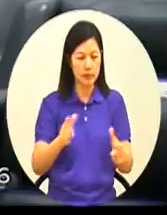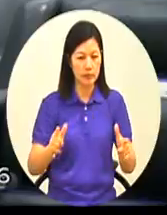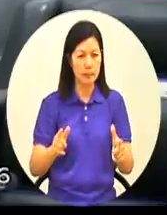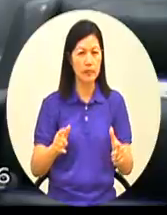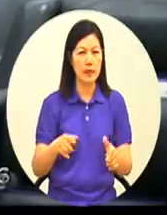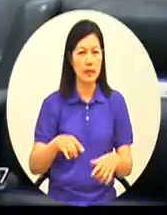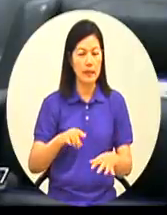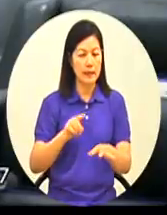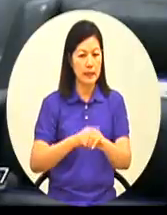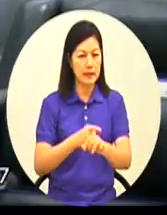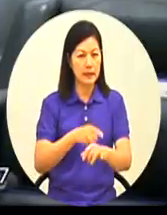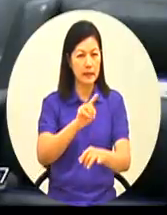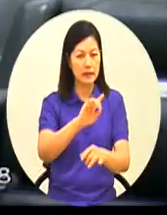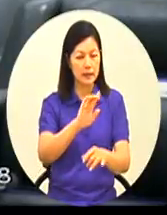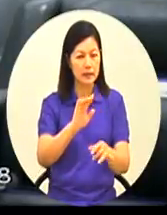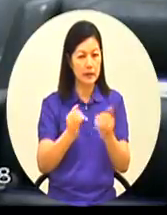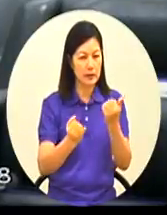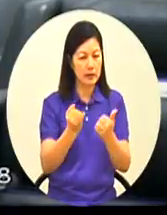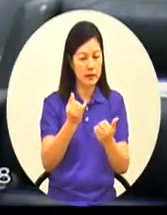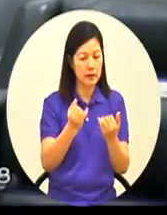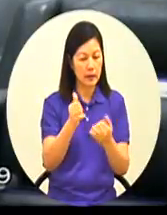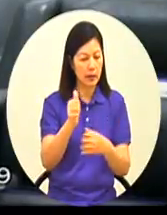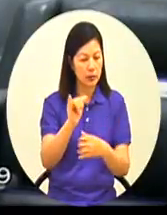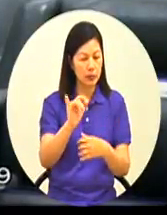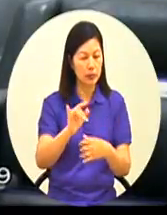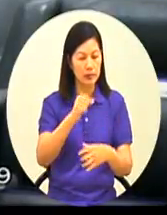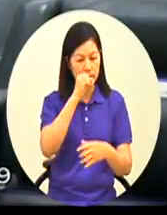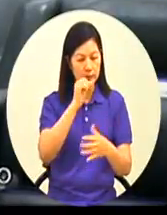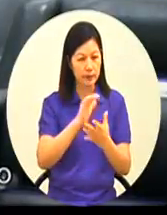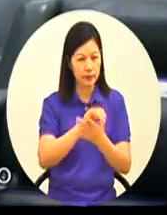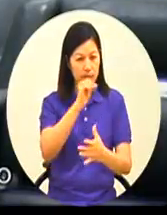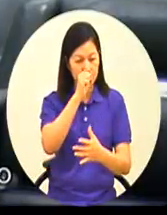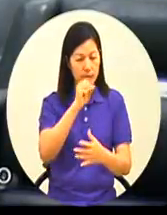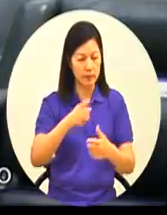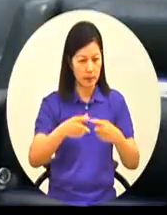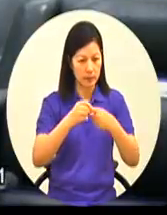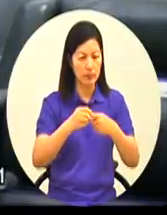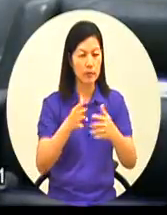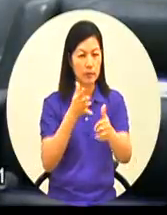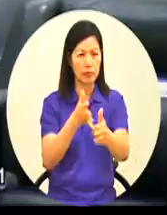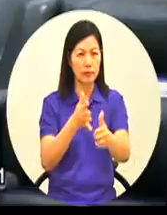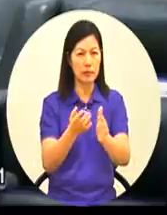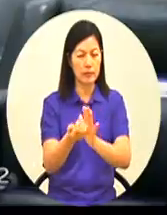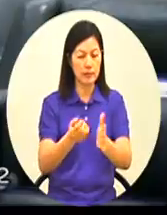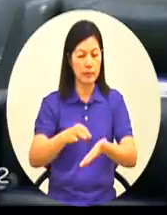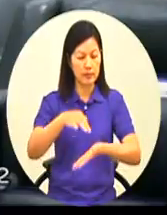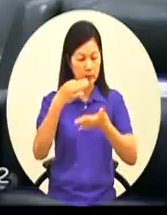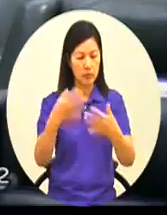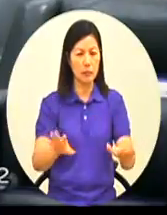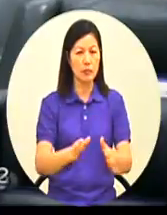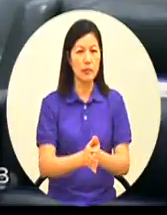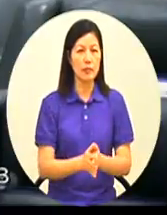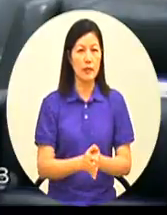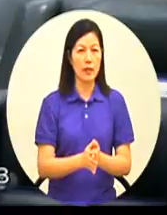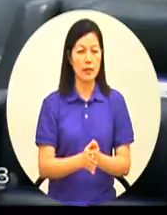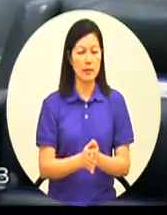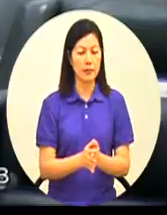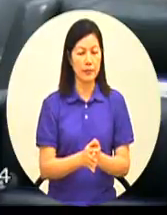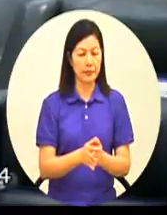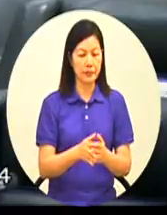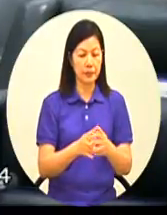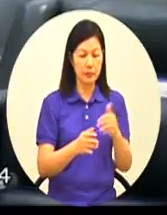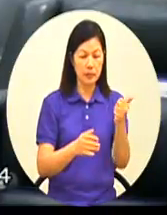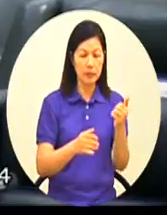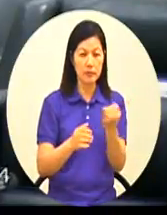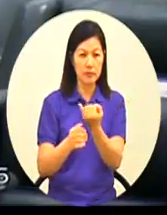们还能够有什么样的作为？所以第一个问题我想请教刚刚所提到的，我们关于性别友善厕所的推